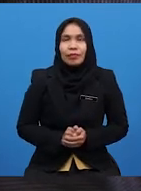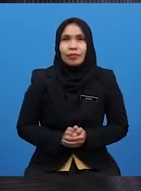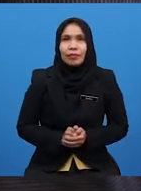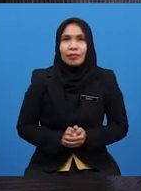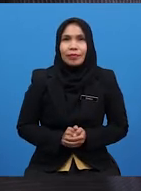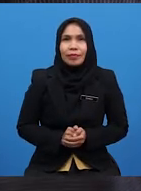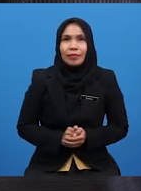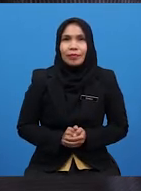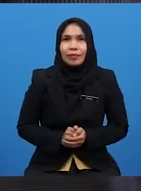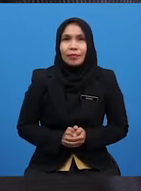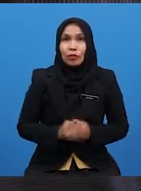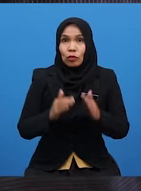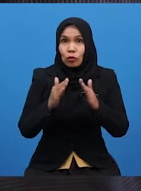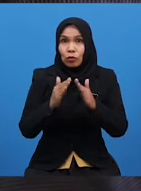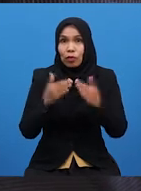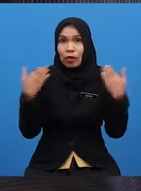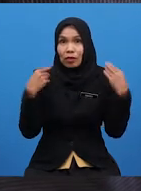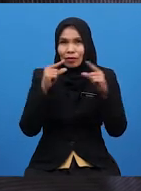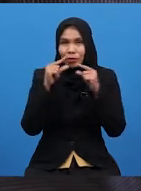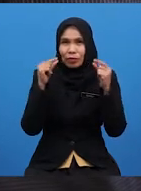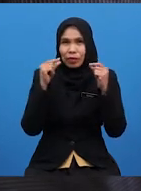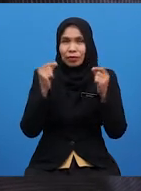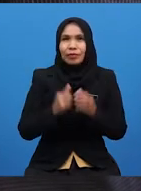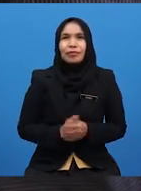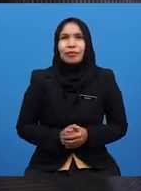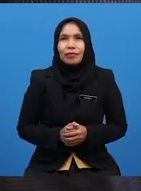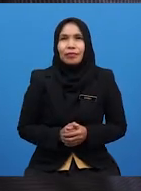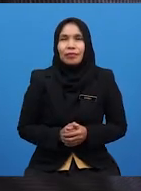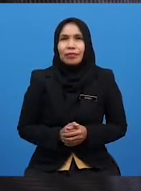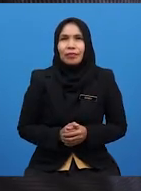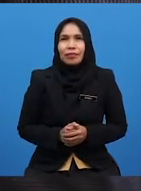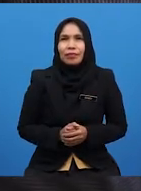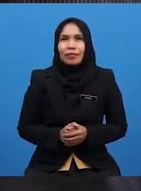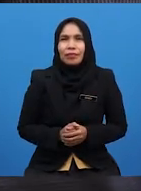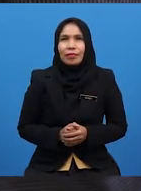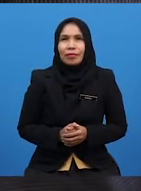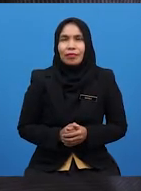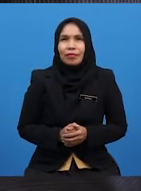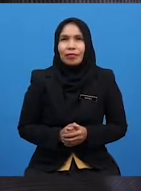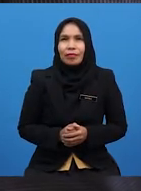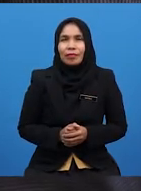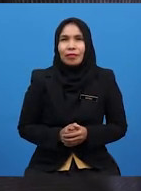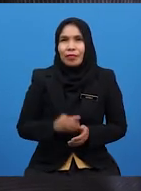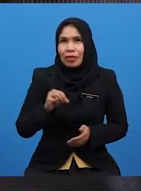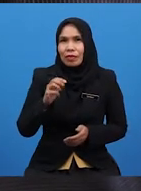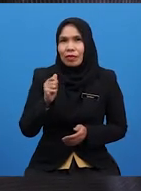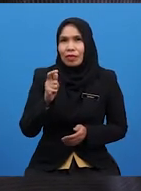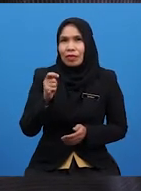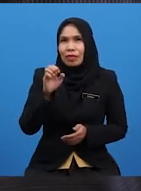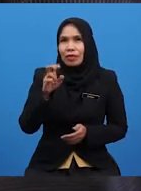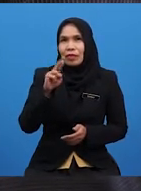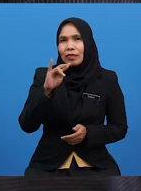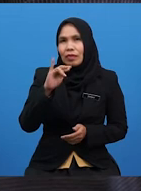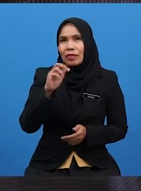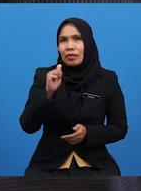the kucing-kucing pakai poor tak boleh boleh ya klien Apakah